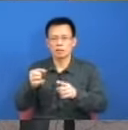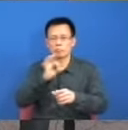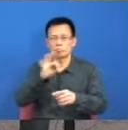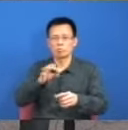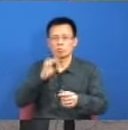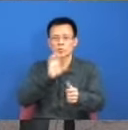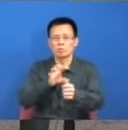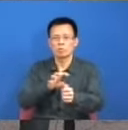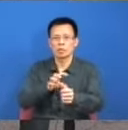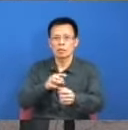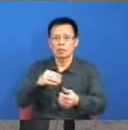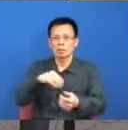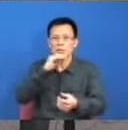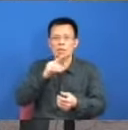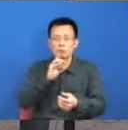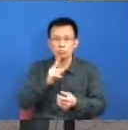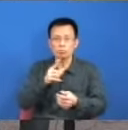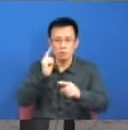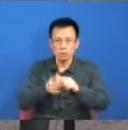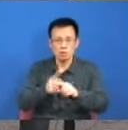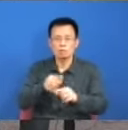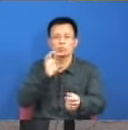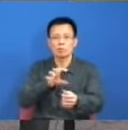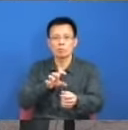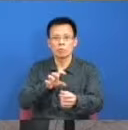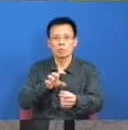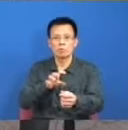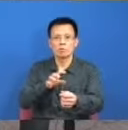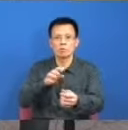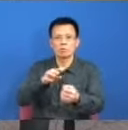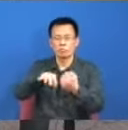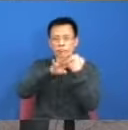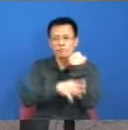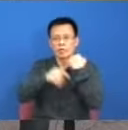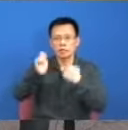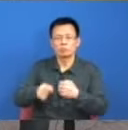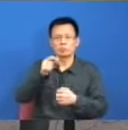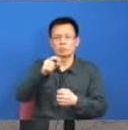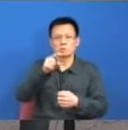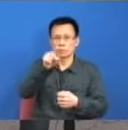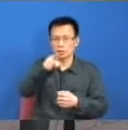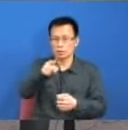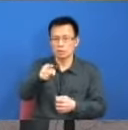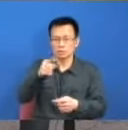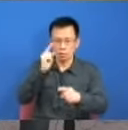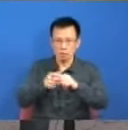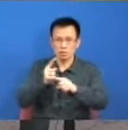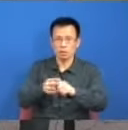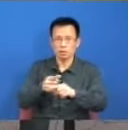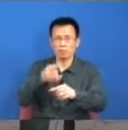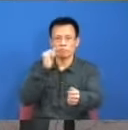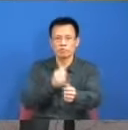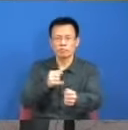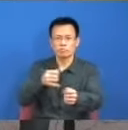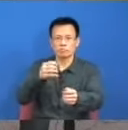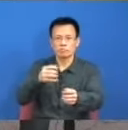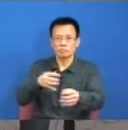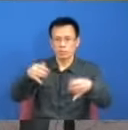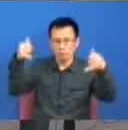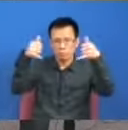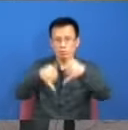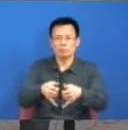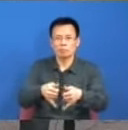控啦。萬一受檢控，可能咧將來個法庭會係判話你係真係一個非法集會，或者真係一個嘅係破